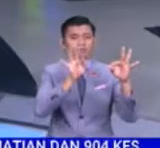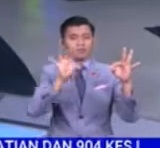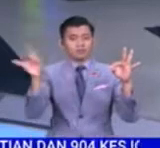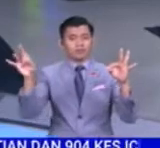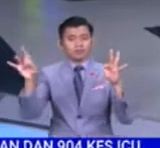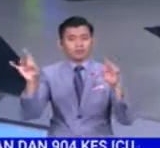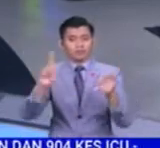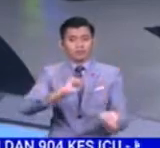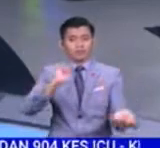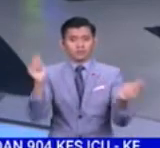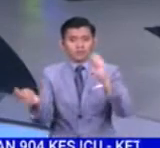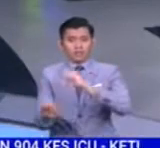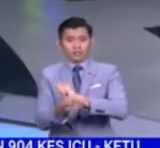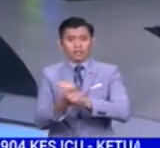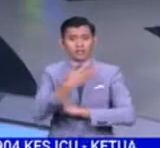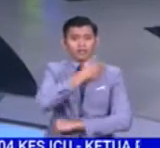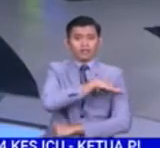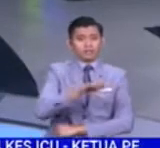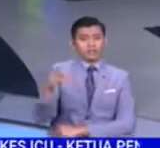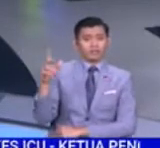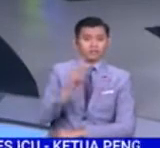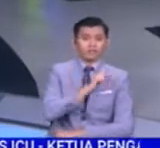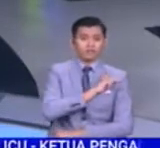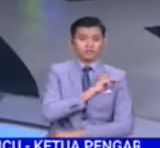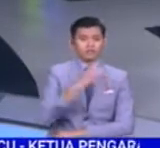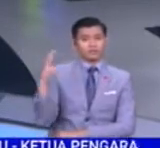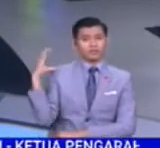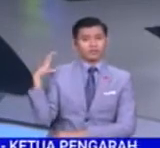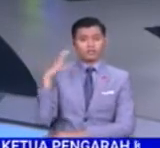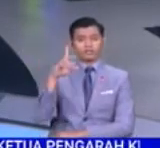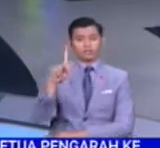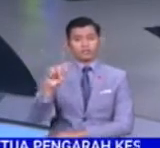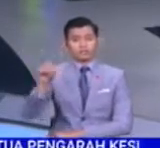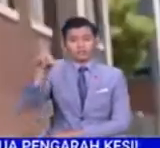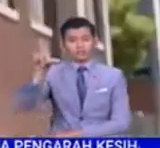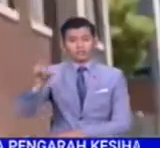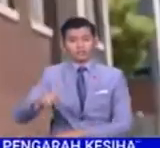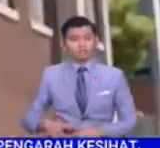menggantikan bekas ketua jurulatih Paul Asante.